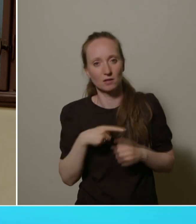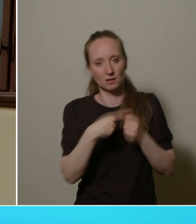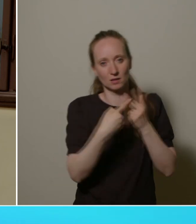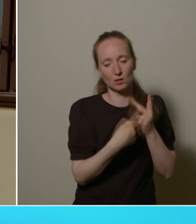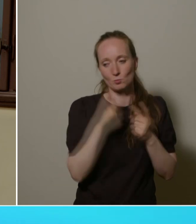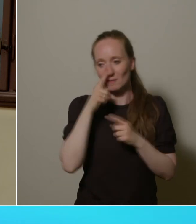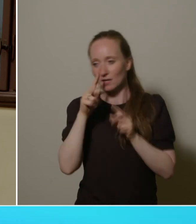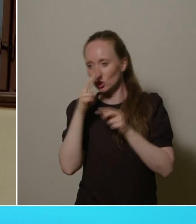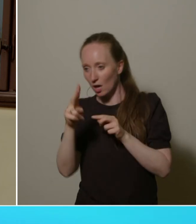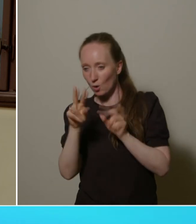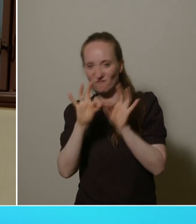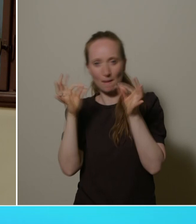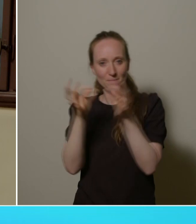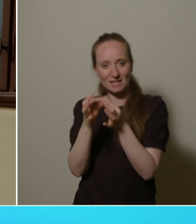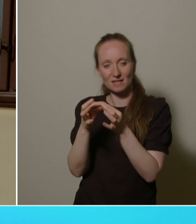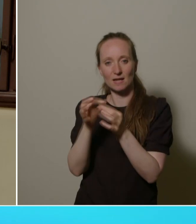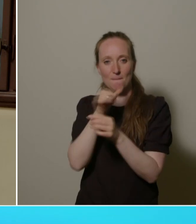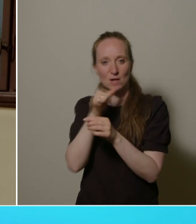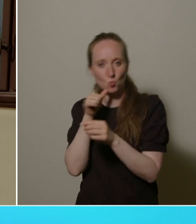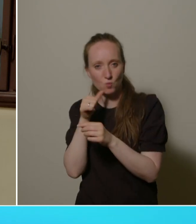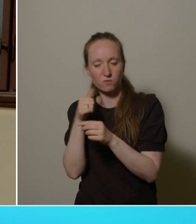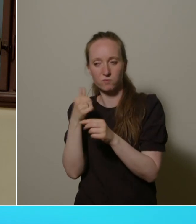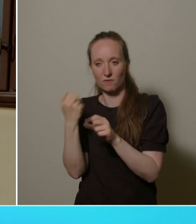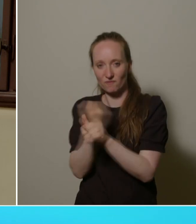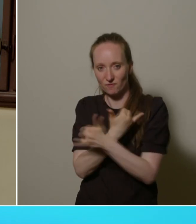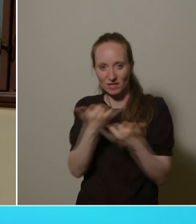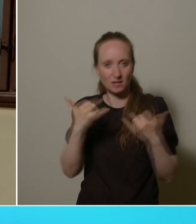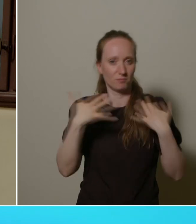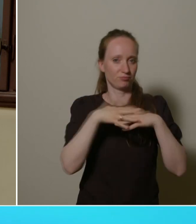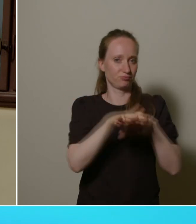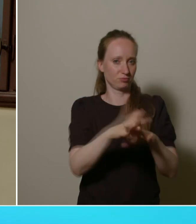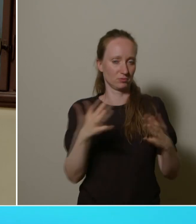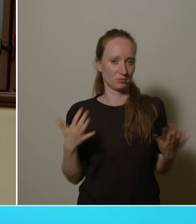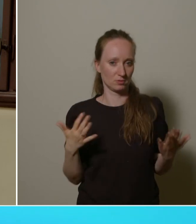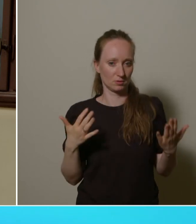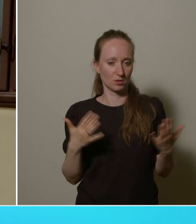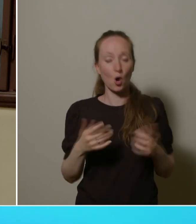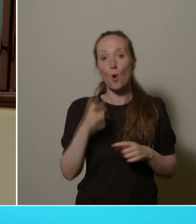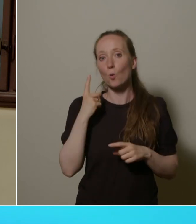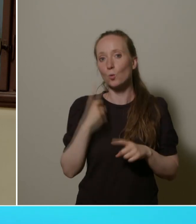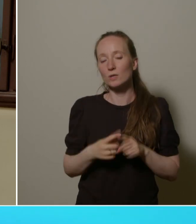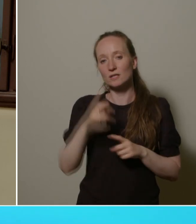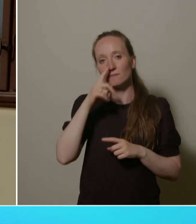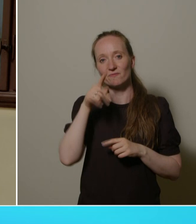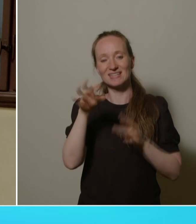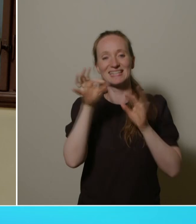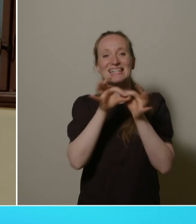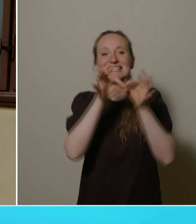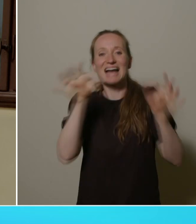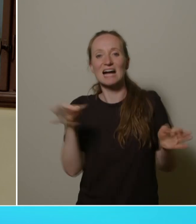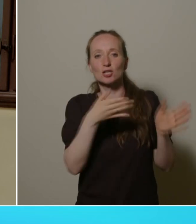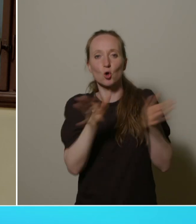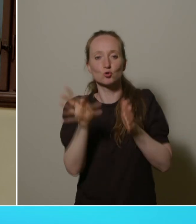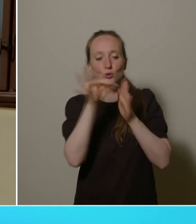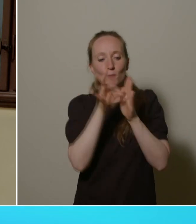und die Vereinbarkeit der Familie. Und dass, wenn es wenig Tagesordnungspunkte gibt und